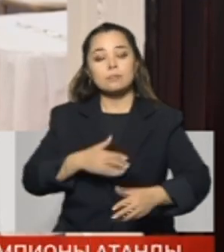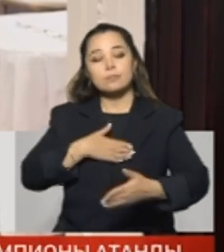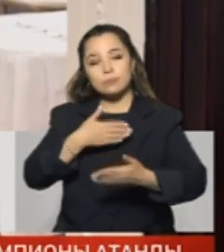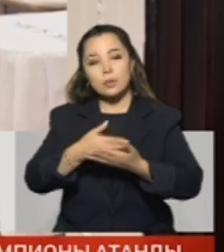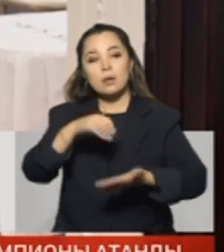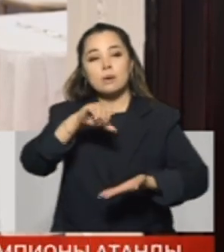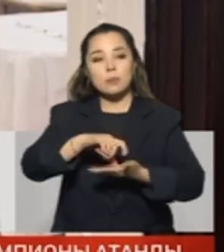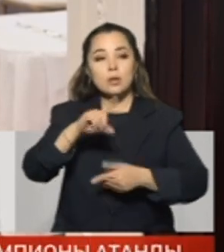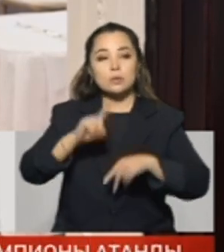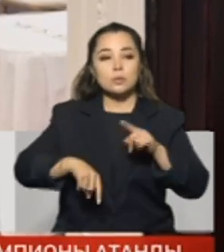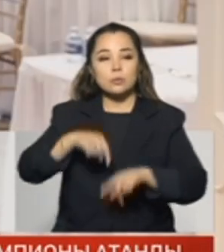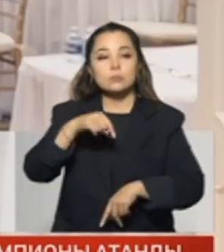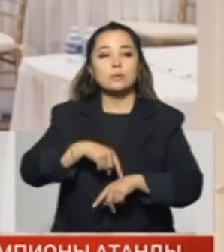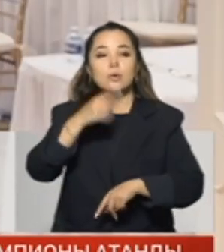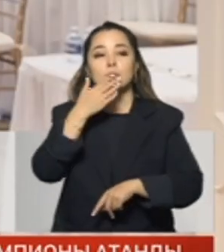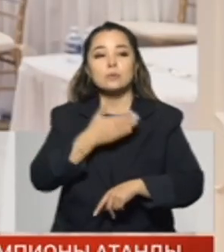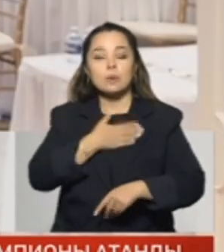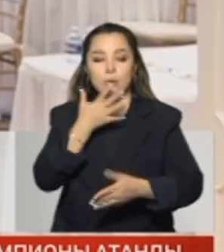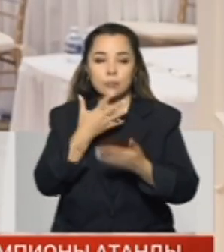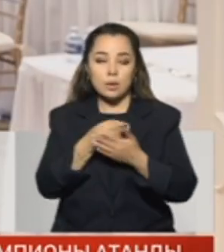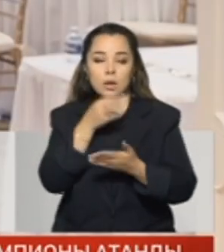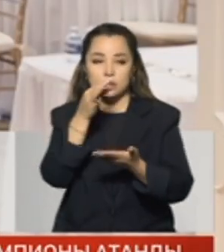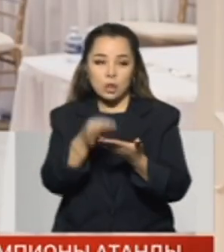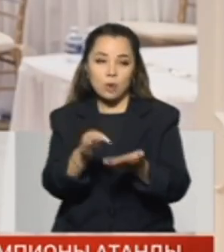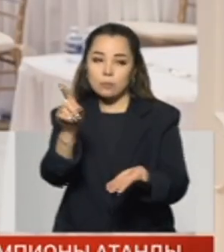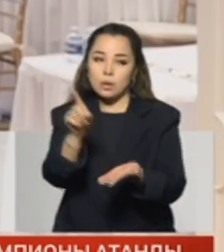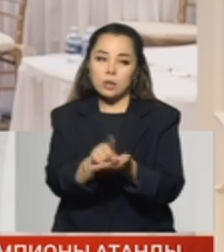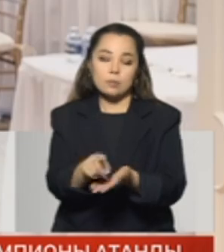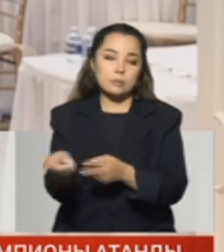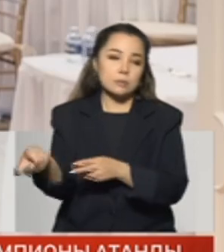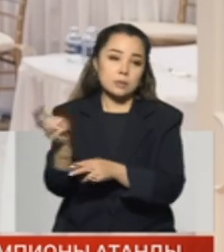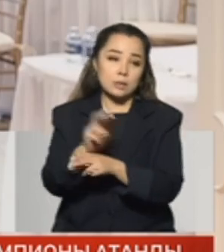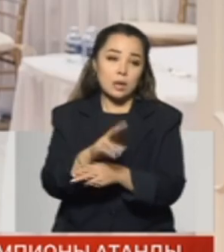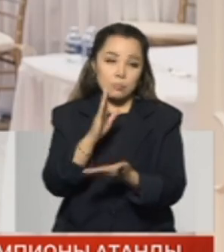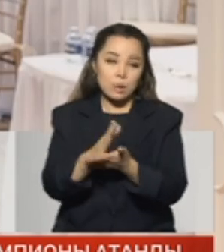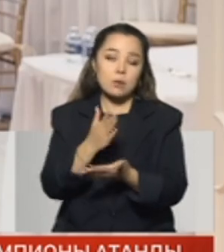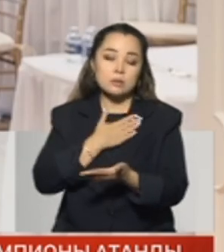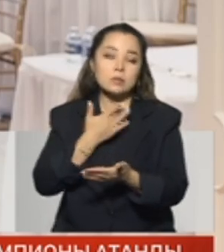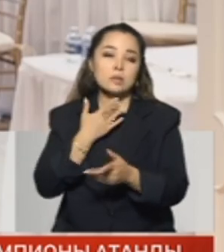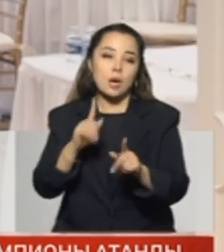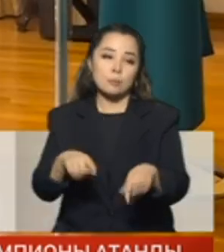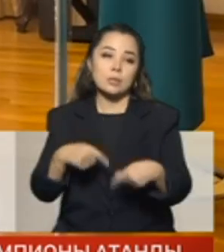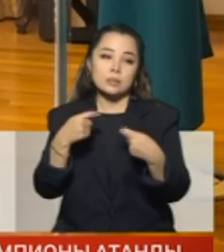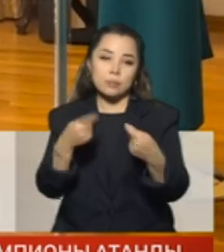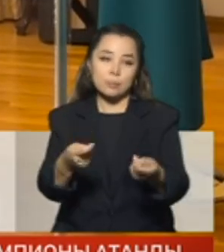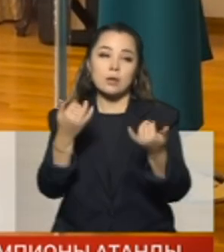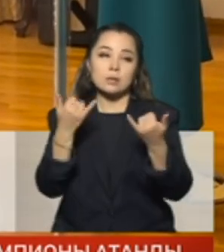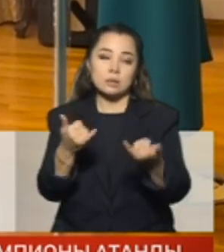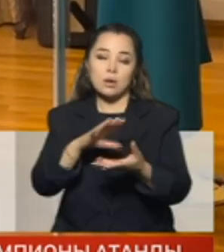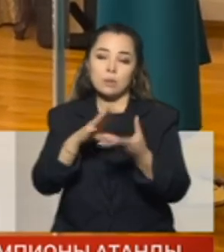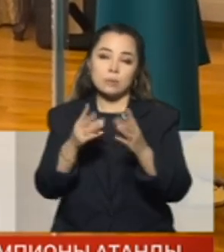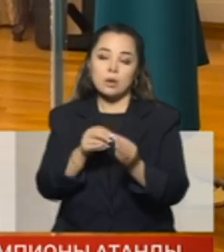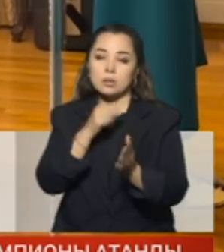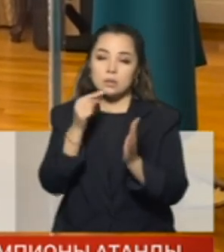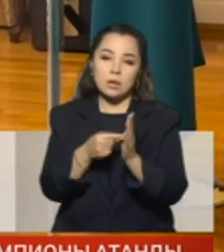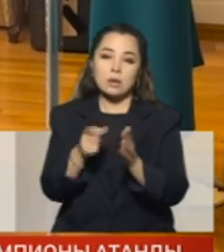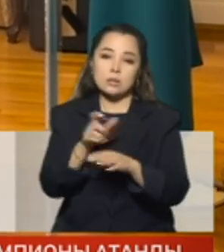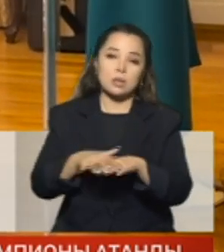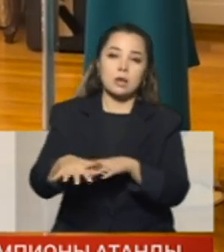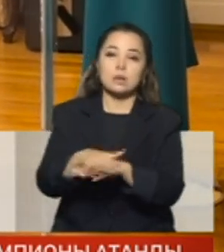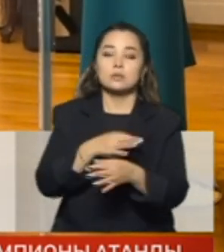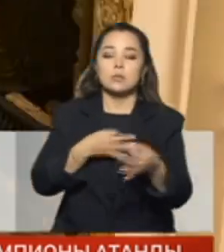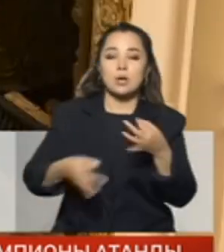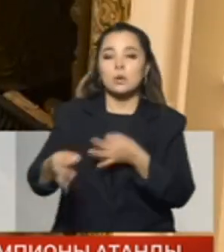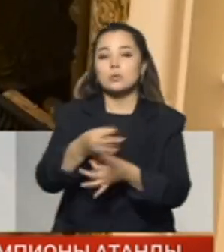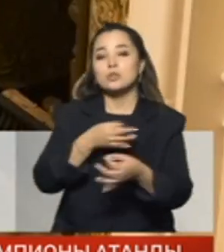менің патриоттық сана сезім мені осында алып келуге мәжбүрледі. Сондықтан келіп өзім дауысымды бердім. Іргелі мәселелерді ел талқысына салып,